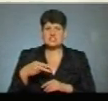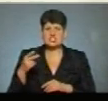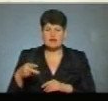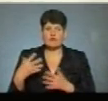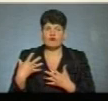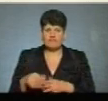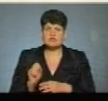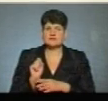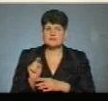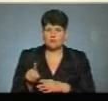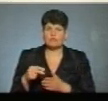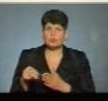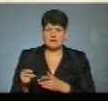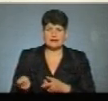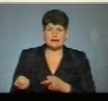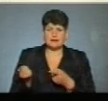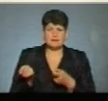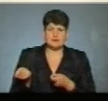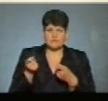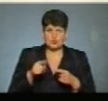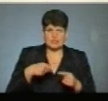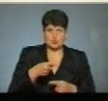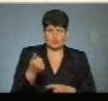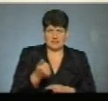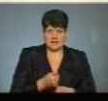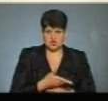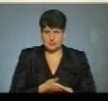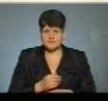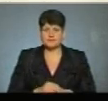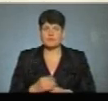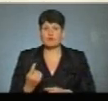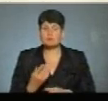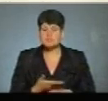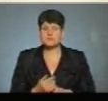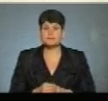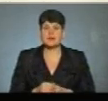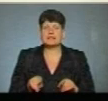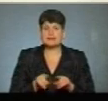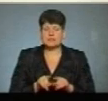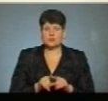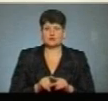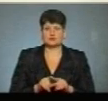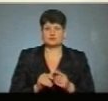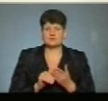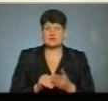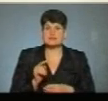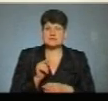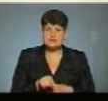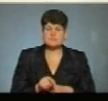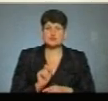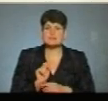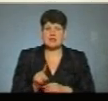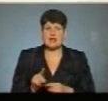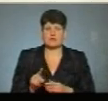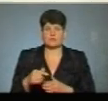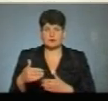євро, проплачено за 8 шевелів, які вже будуть десь на початок наступного тижня теж в області. Також великий бізнес долучився з тим,